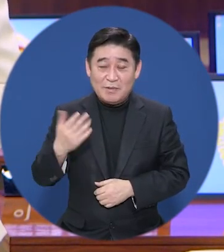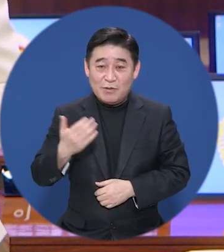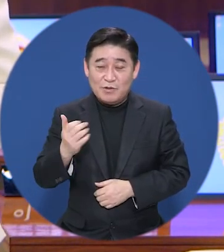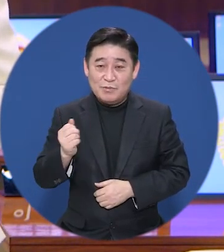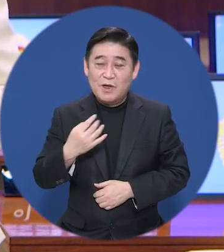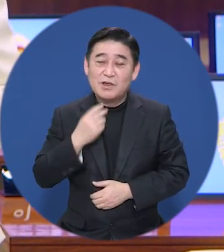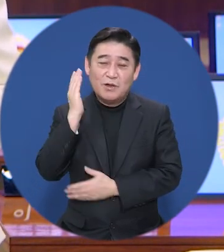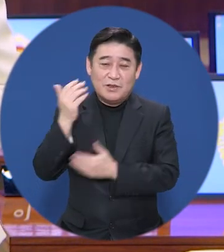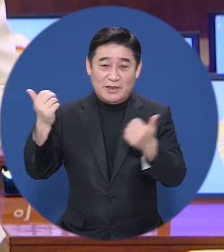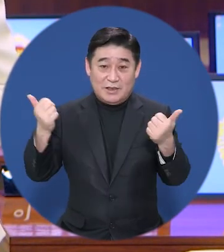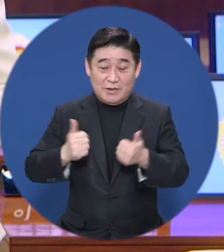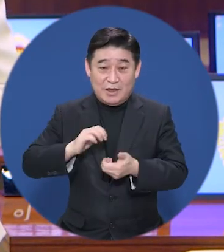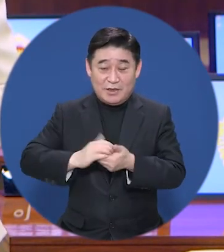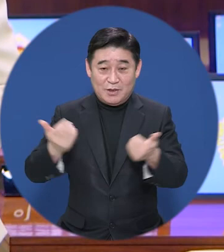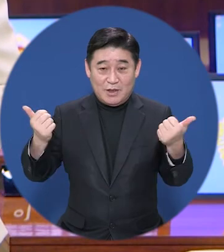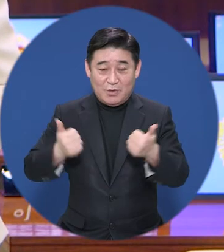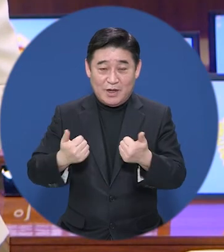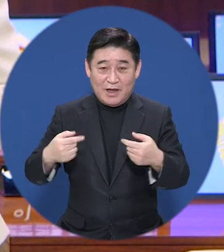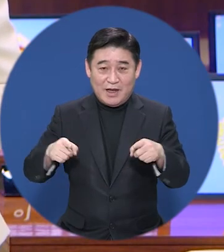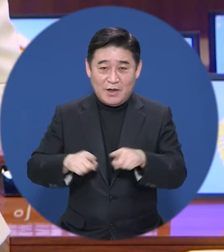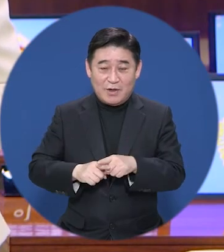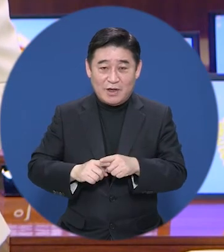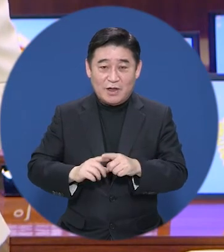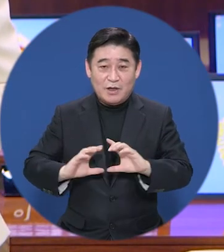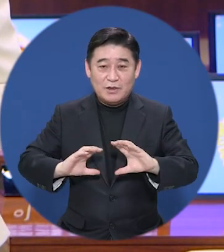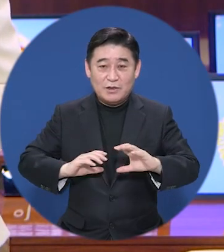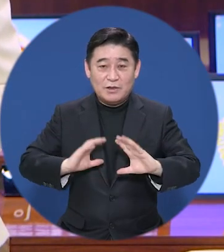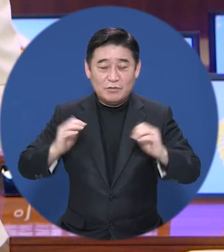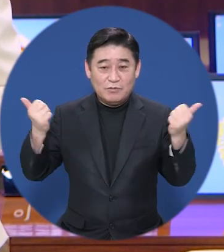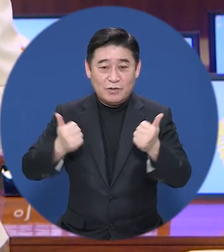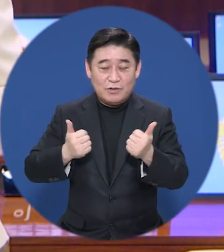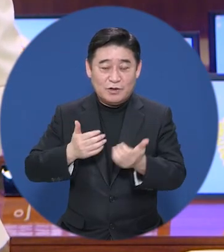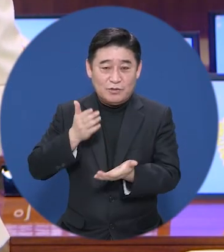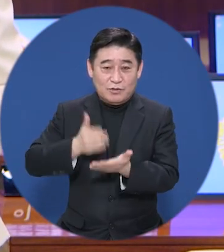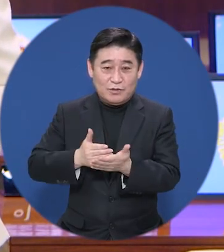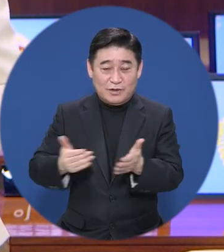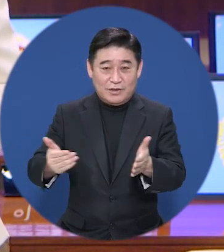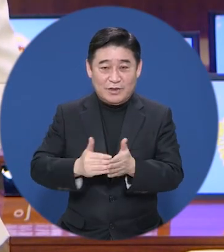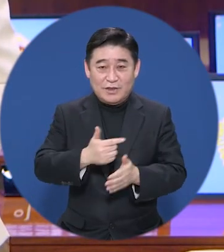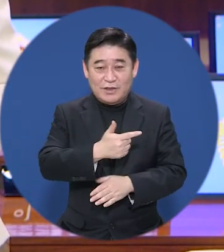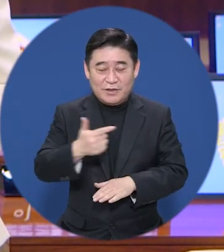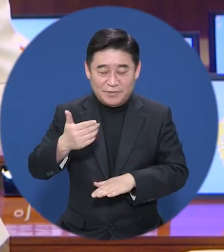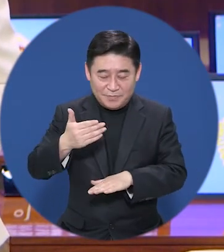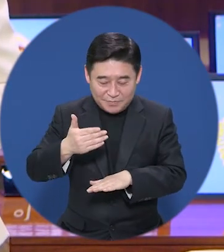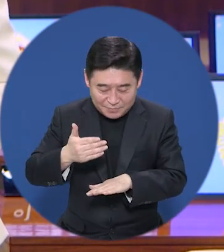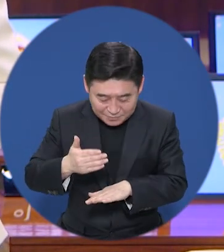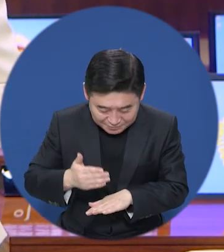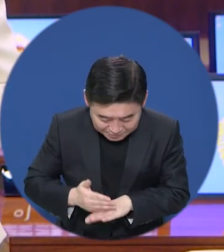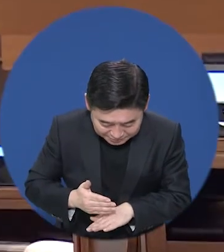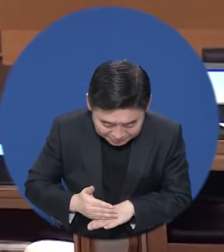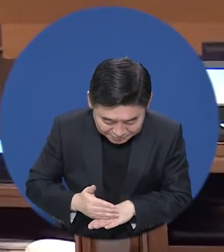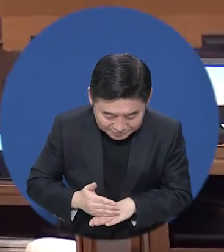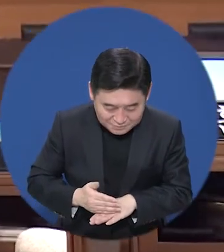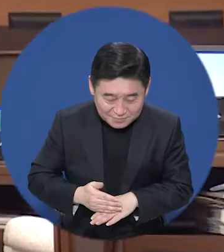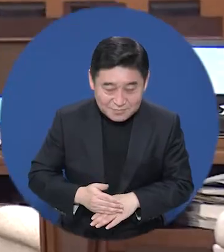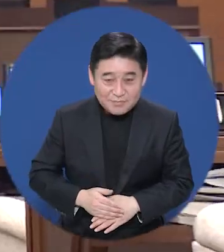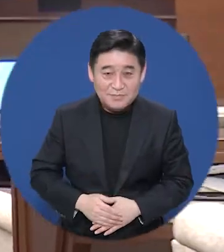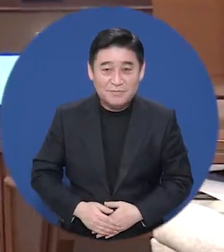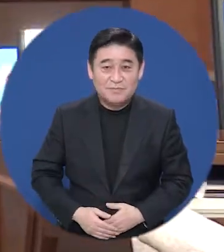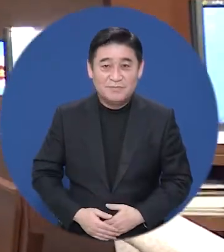제290회 서울특별시의회 정례회와 함께한 의정포커스는 여기서 마치겠습니다. 시청해주신 여러분 고맙습니다.